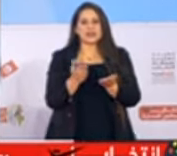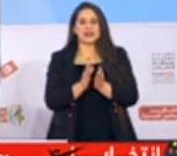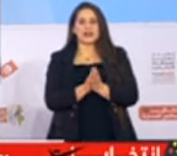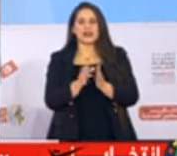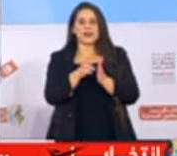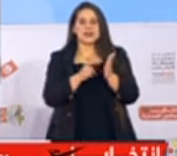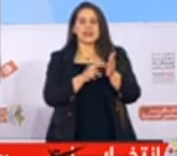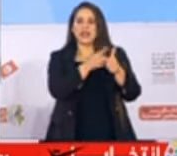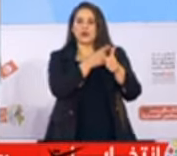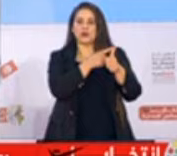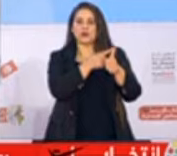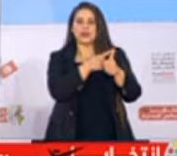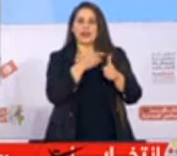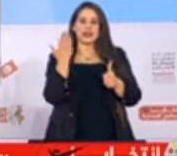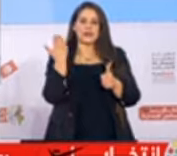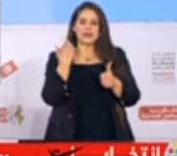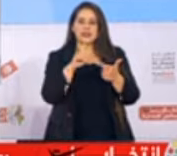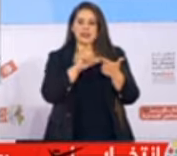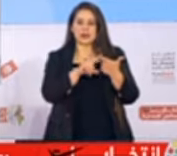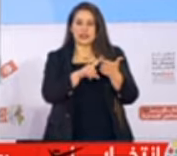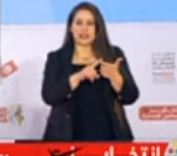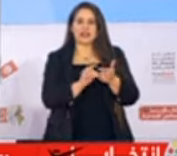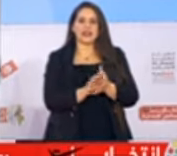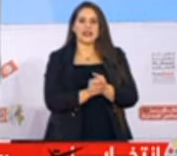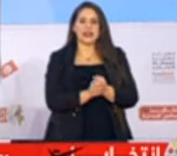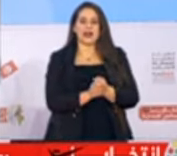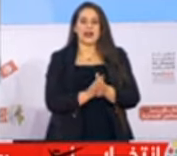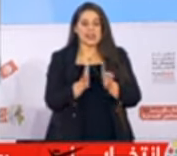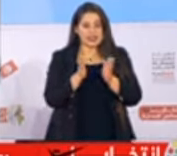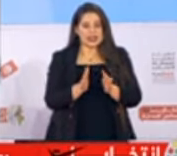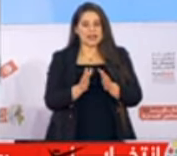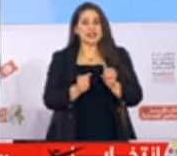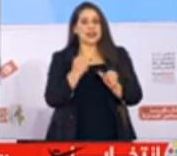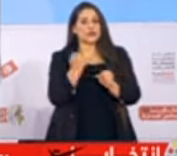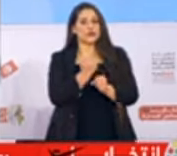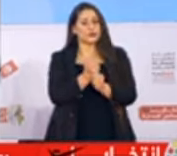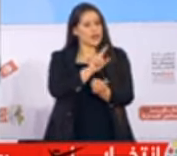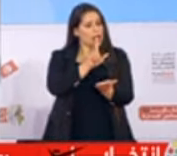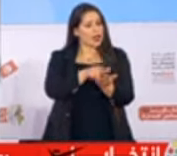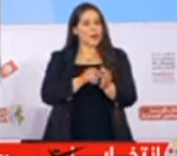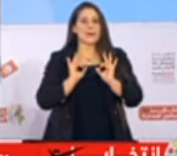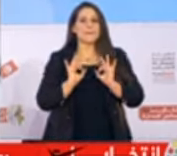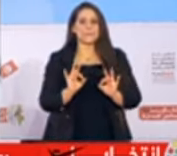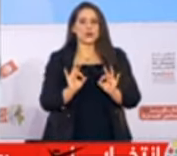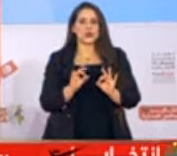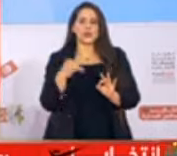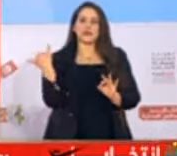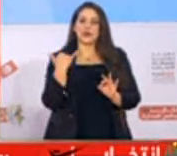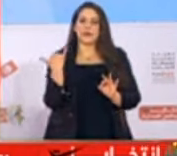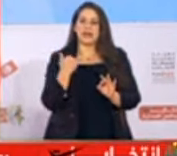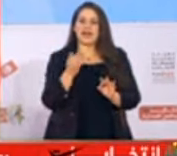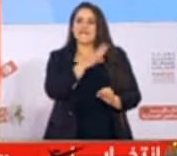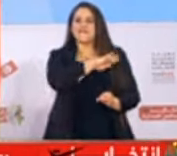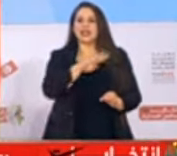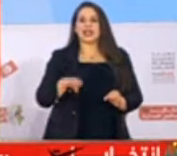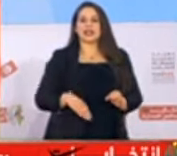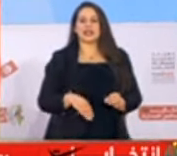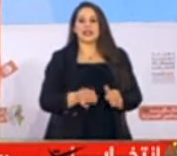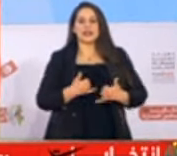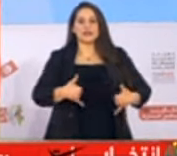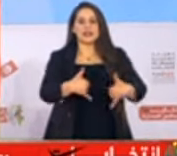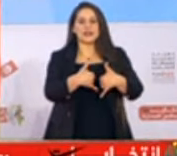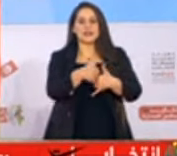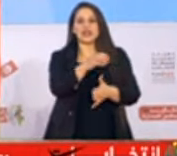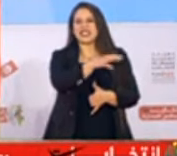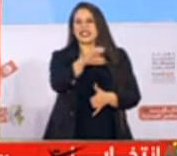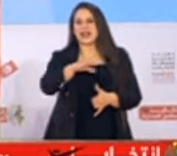الأولى. التشريعية الغرفة الأولى تركزت وتخدم وقائمة بواجباتها. المهم هو في الأخير هو إرساء المجالس